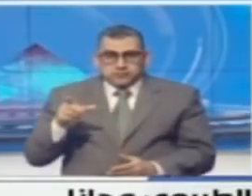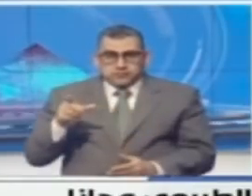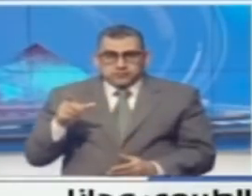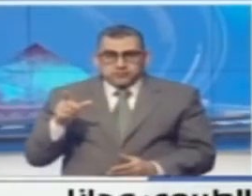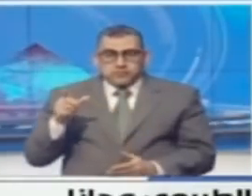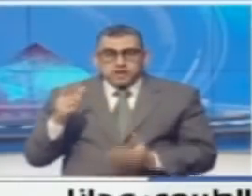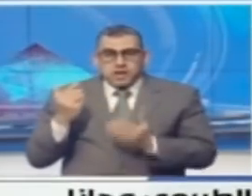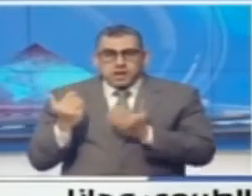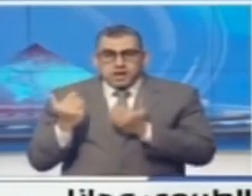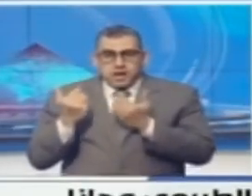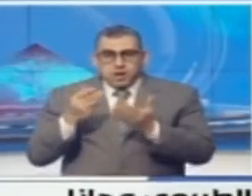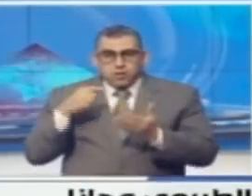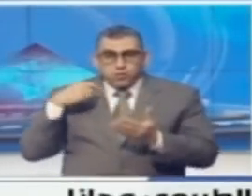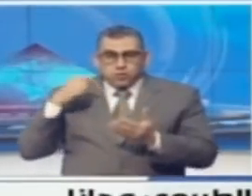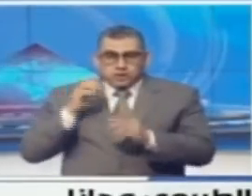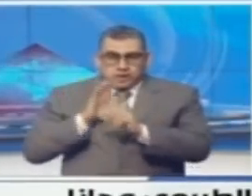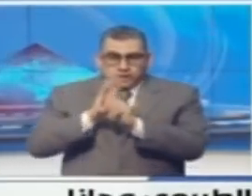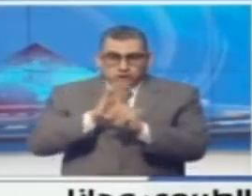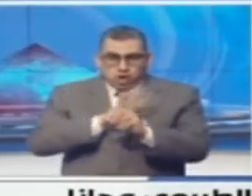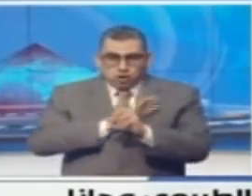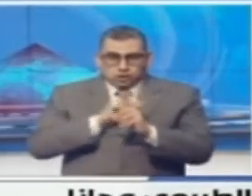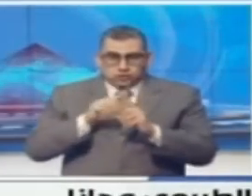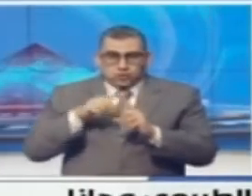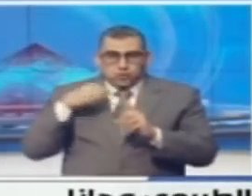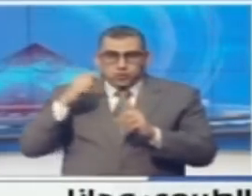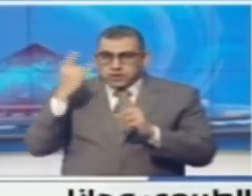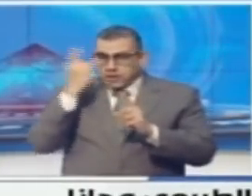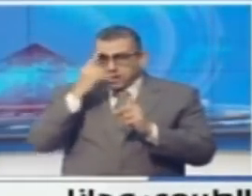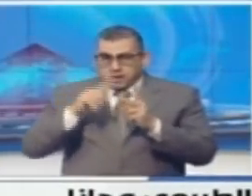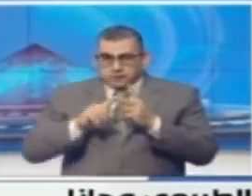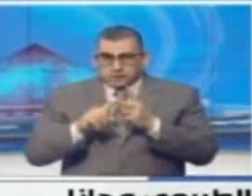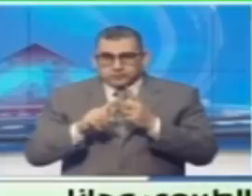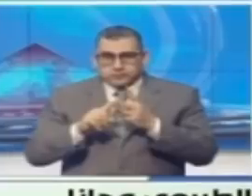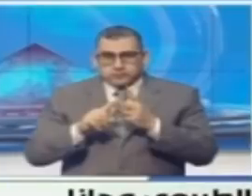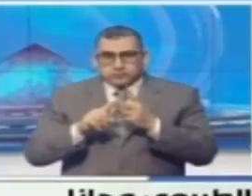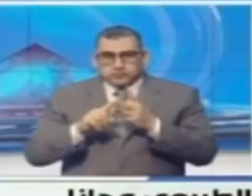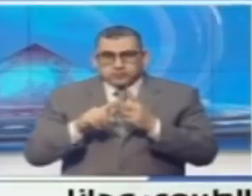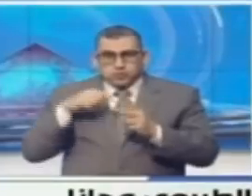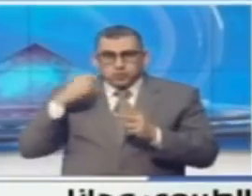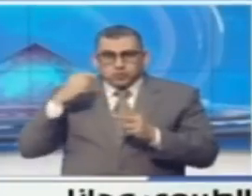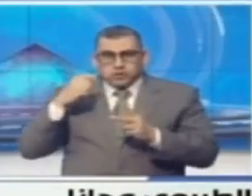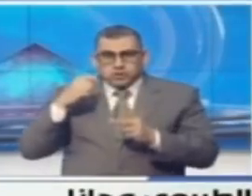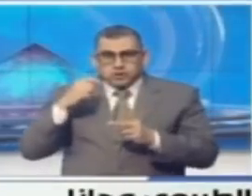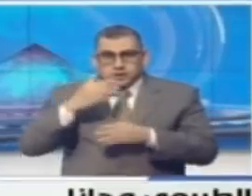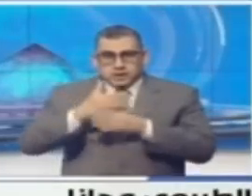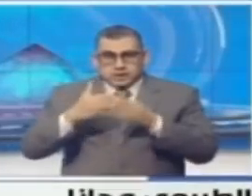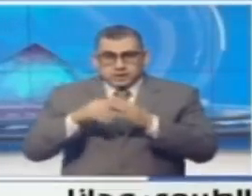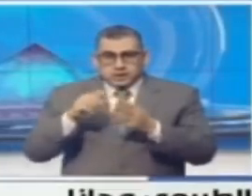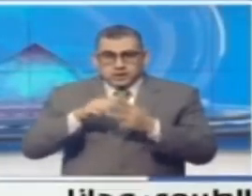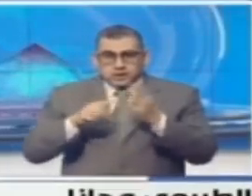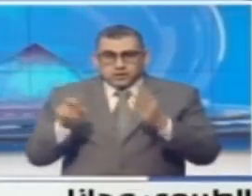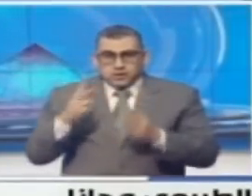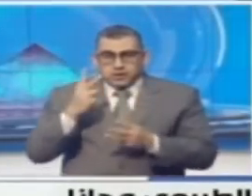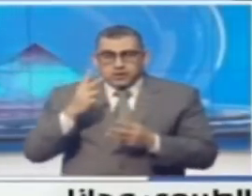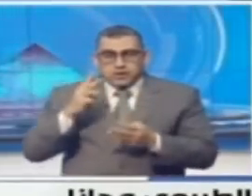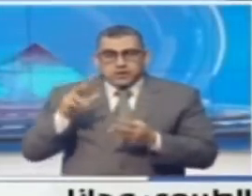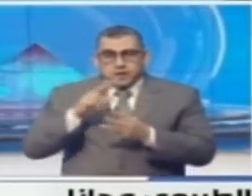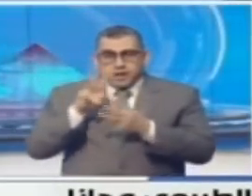هدية وزارة الدفاع ووزارة الداخلية ووزارة الاسكان، دول اللي معاهم